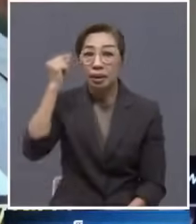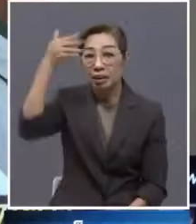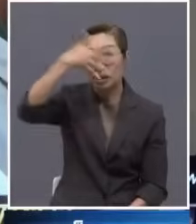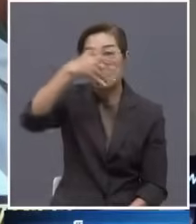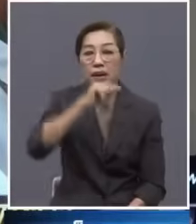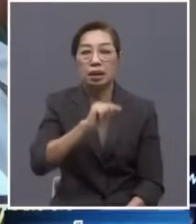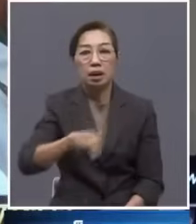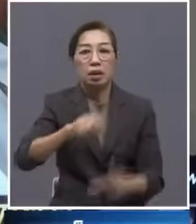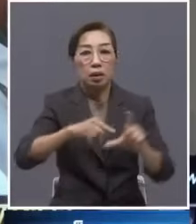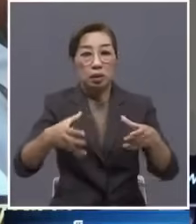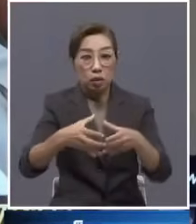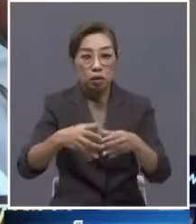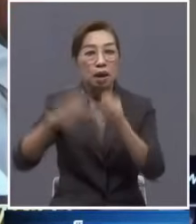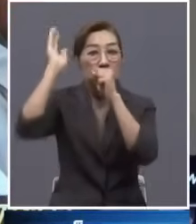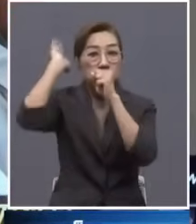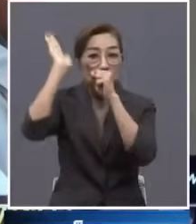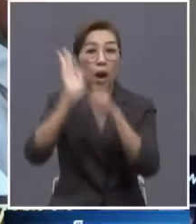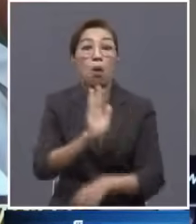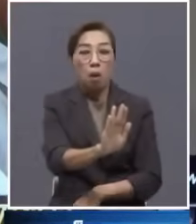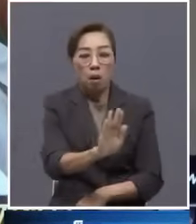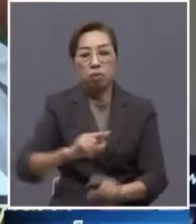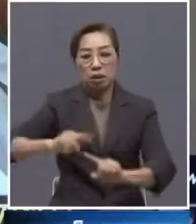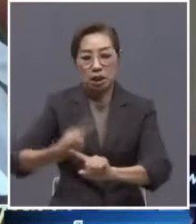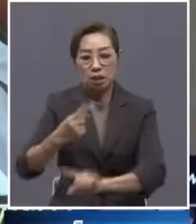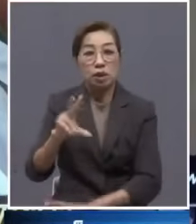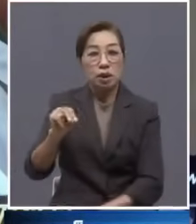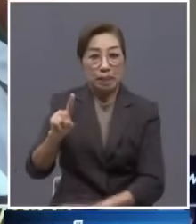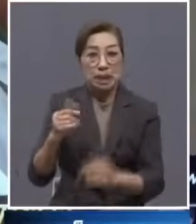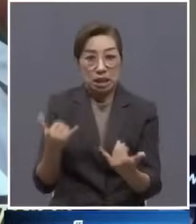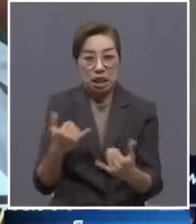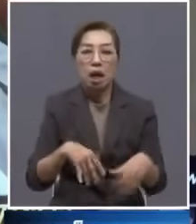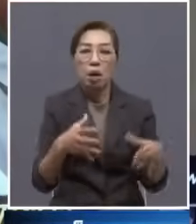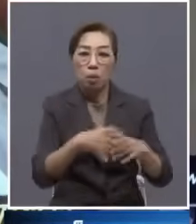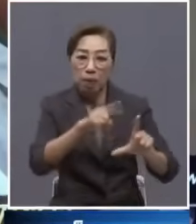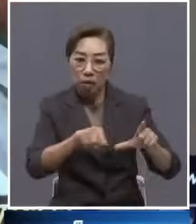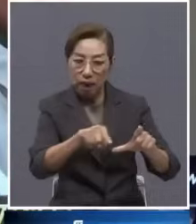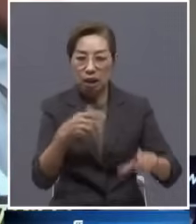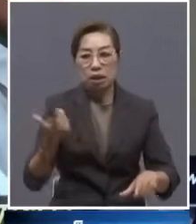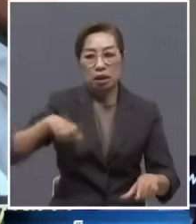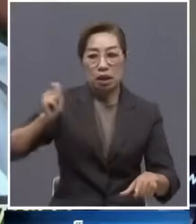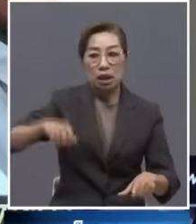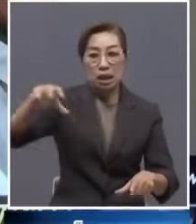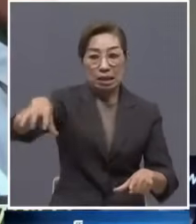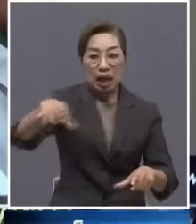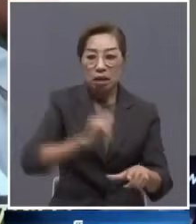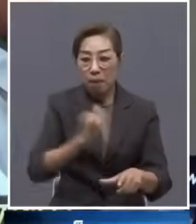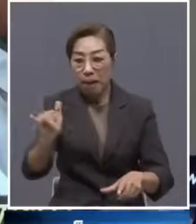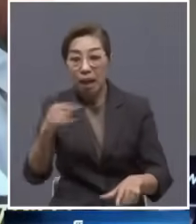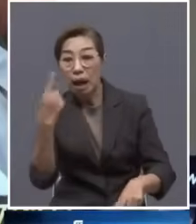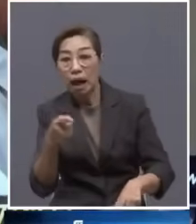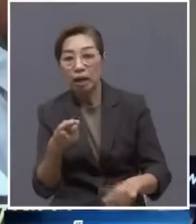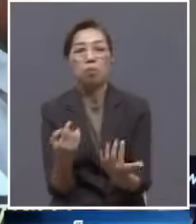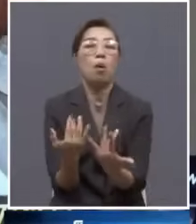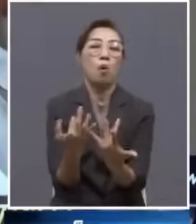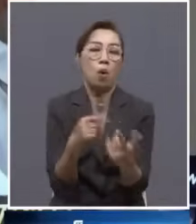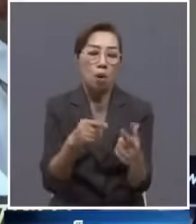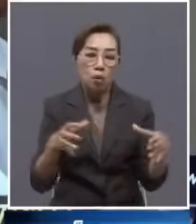โฆษกพรคก้าวไกลบอกแบบนี้อ่ะครับ 31มกราคที่จะถึงนี้จะมีบุคคลของพรรคคนใดคนนึงไปฟังคำวินิจฉัยบ้างบอกว่าเรื่องนี้ต้องมีการ